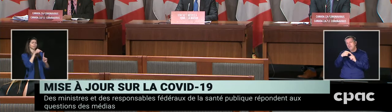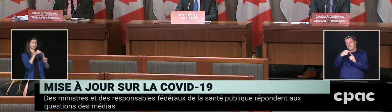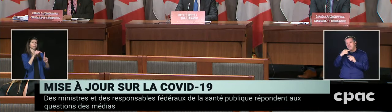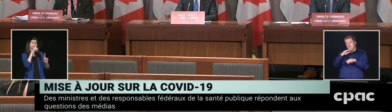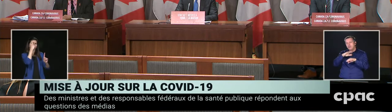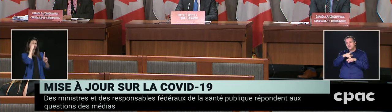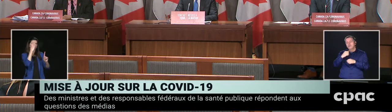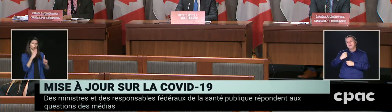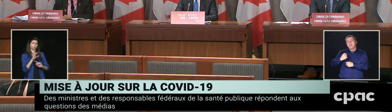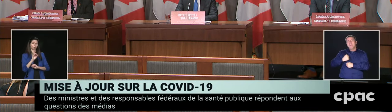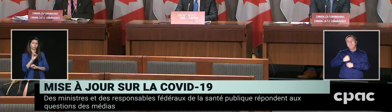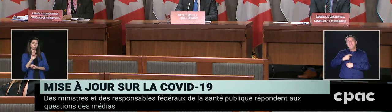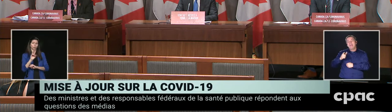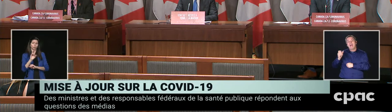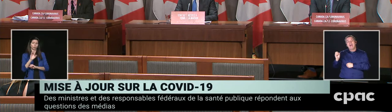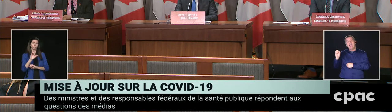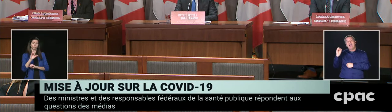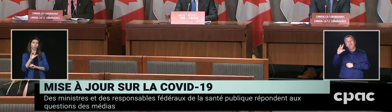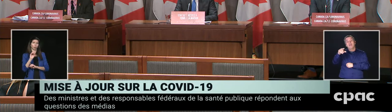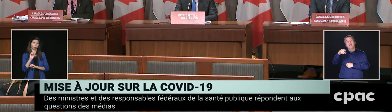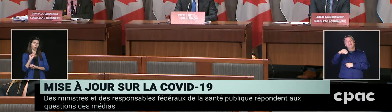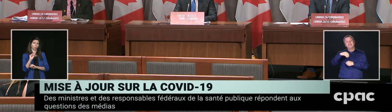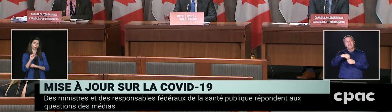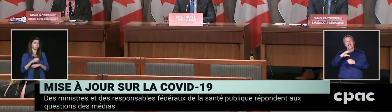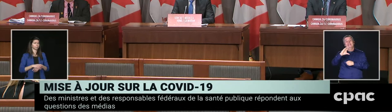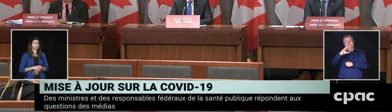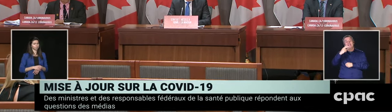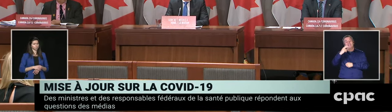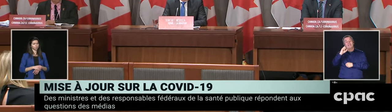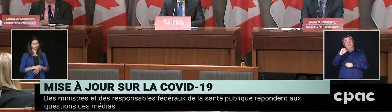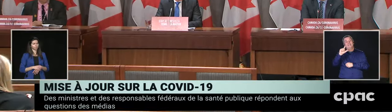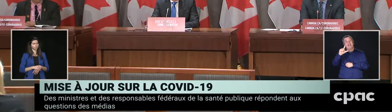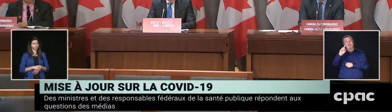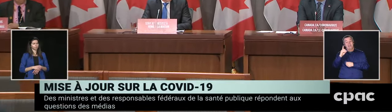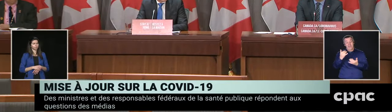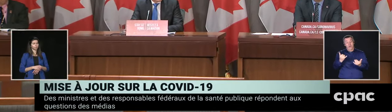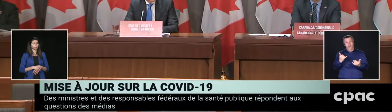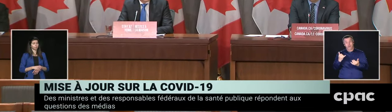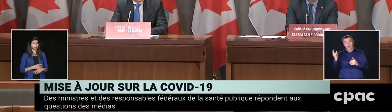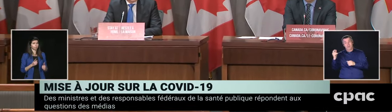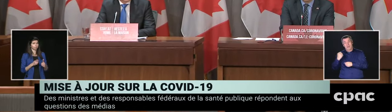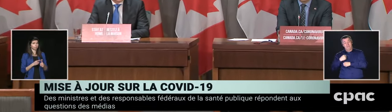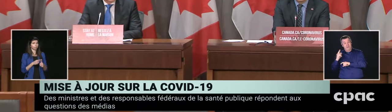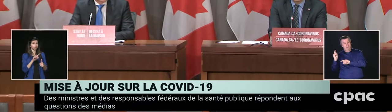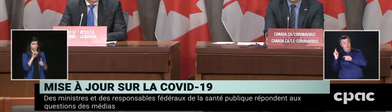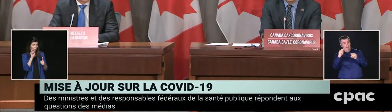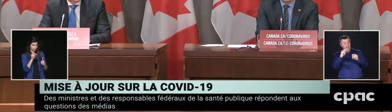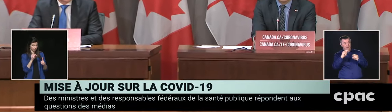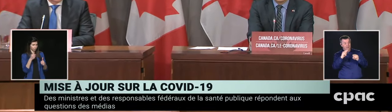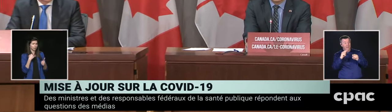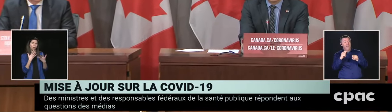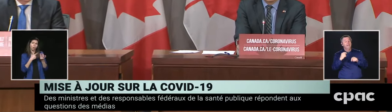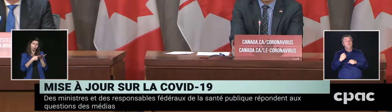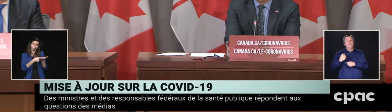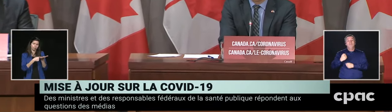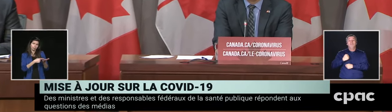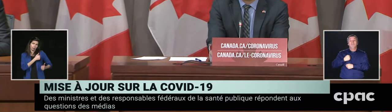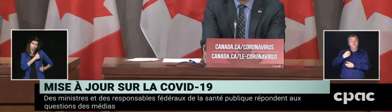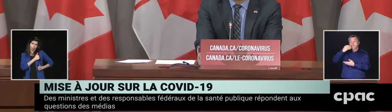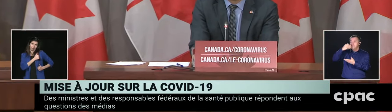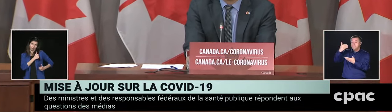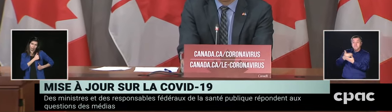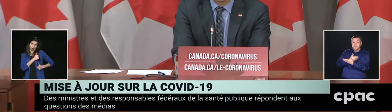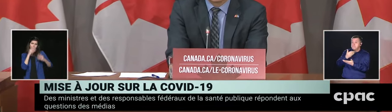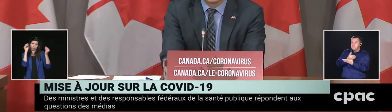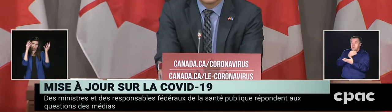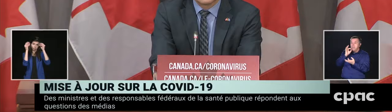envoyés dans les CHSLD à partir d'aujourd'hui. Les Forces armées canadiennes nous ont pas donné beaucoup de détails là, sur la